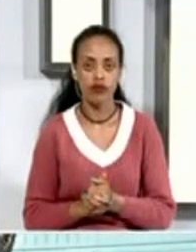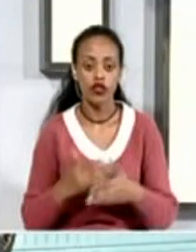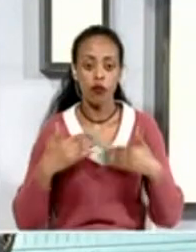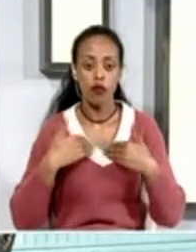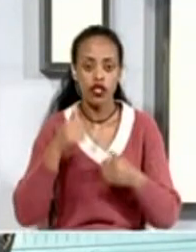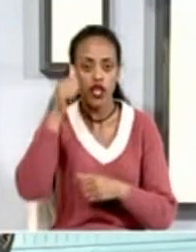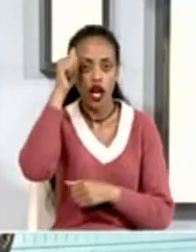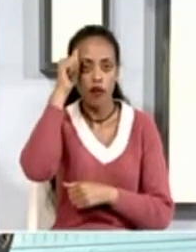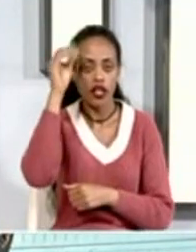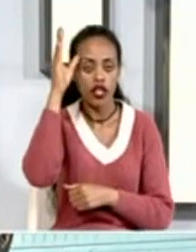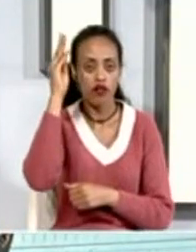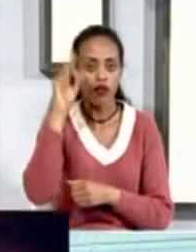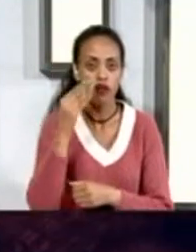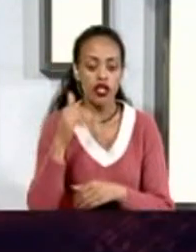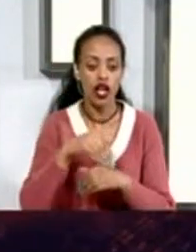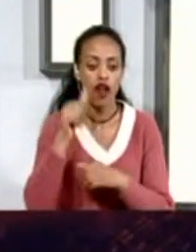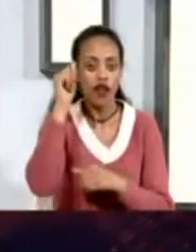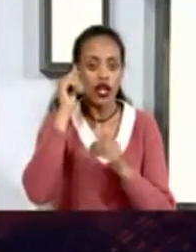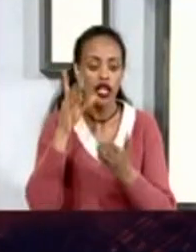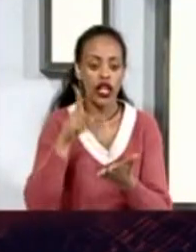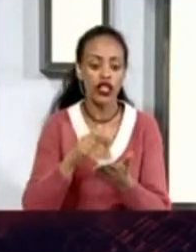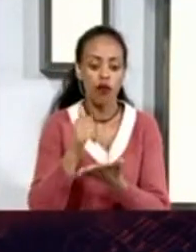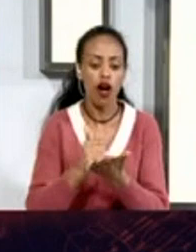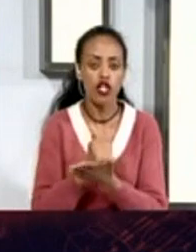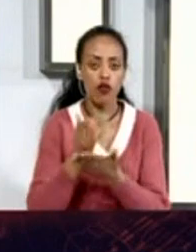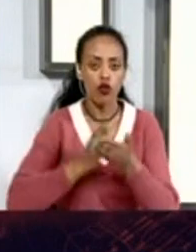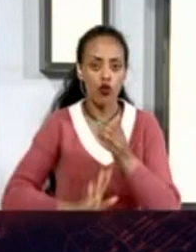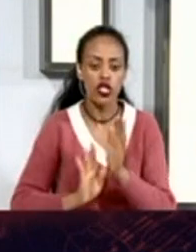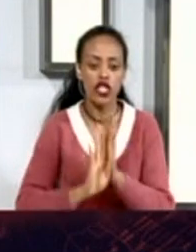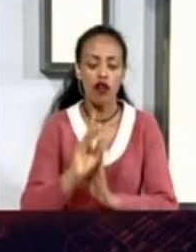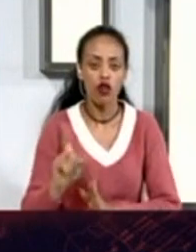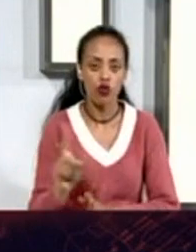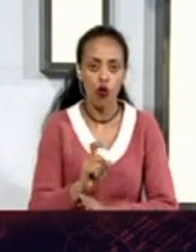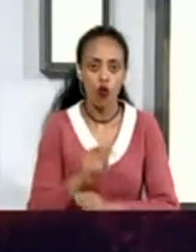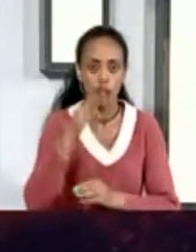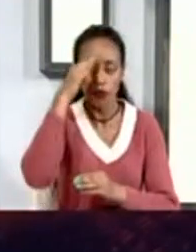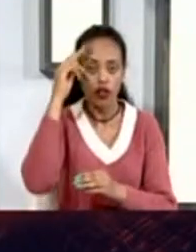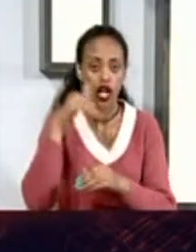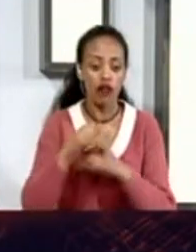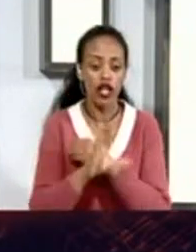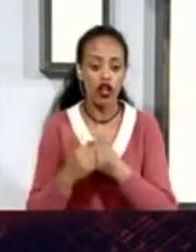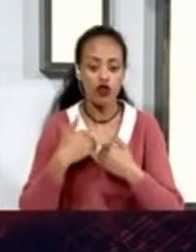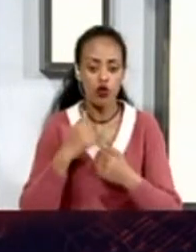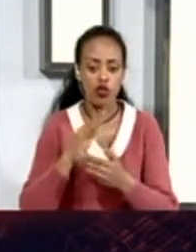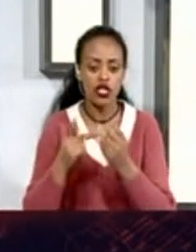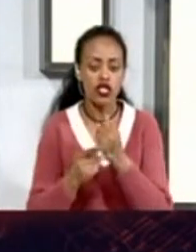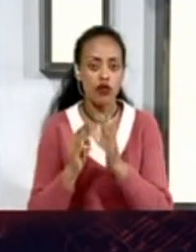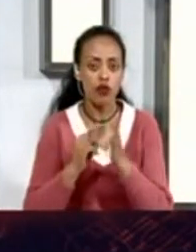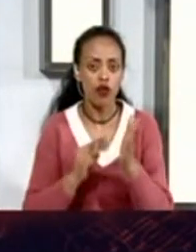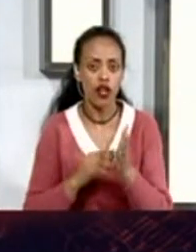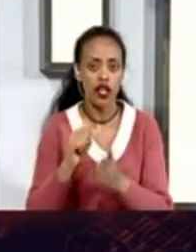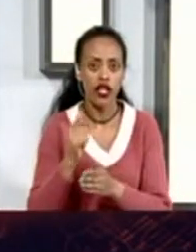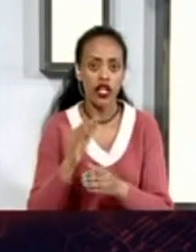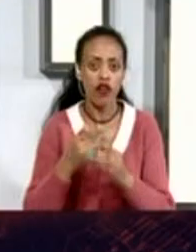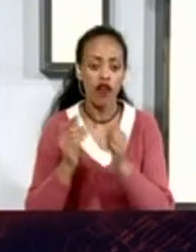መንእሰይ ኣማኒኤል ገብረ መስቀል ኣብ ሃገር ኤርትራ ከተማ ኣስመራ ተወሊዱ ዝዓበየ እንትኸውን ብሰንኪ ኣብቲ ሃገር ዘሎ ዘይምዕሩይ ምሕደራ ህግደፍ